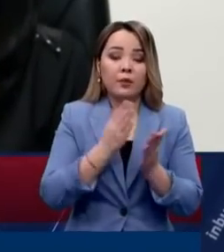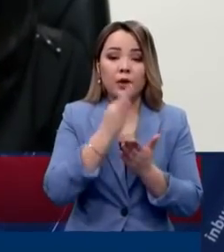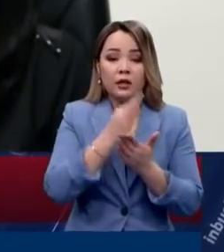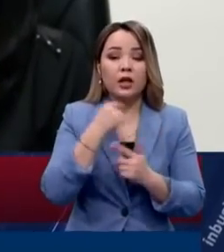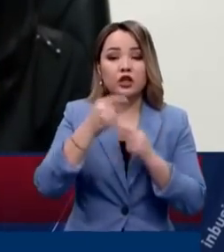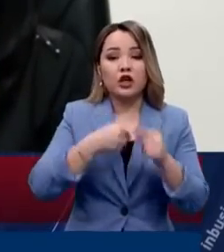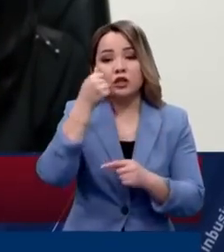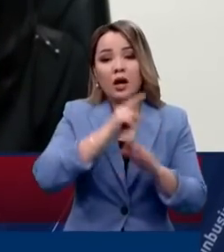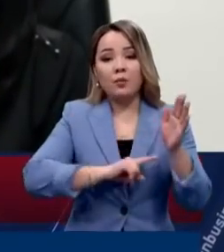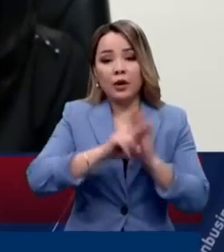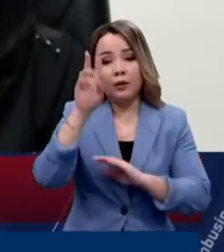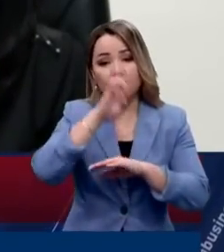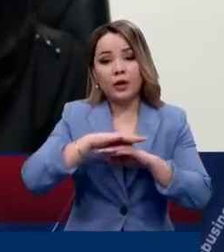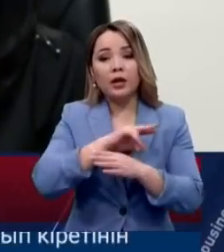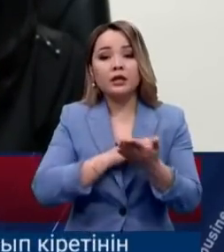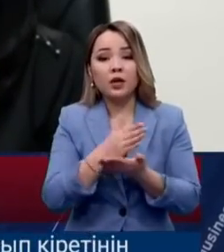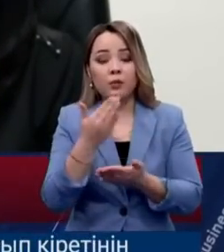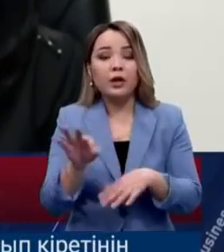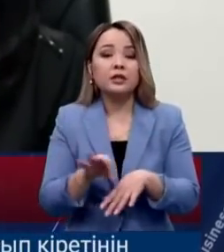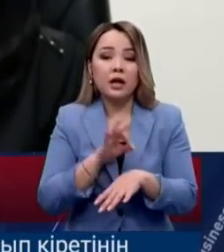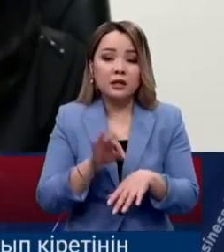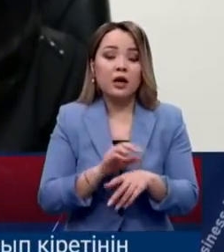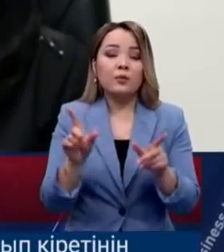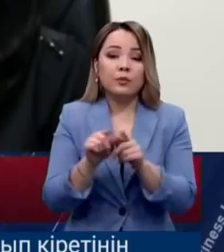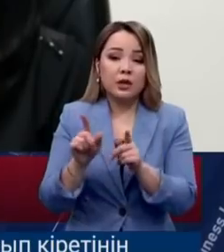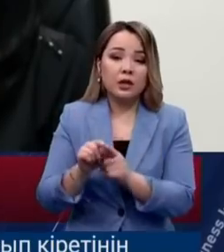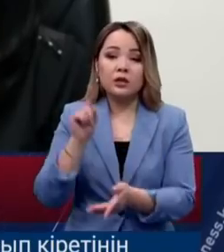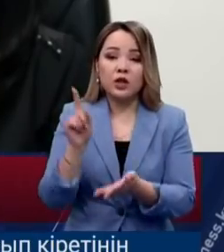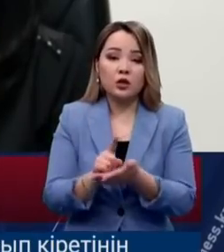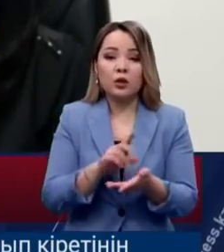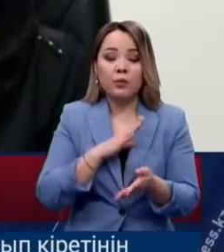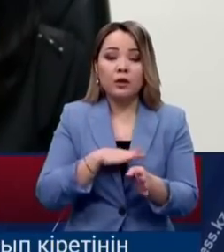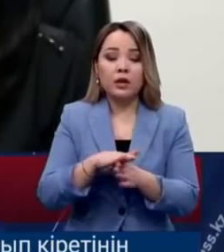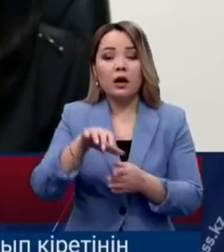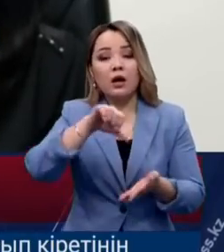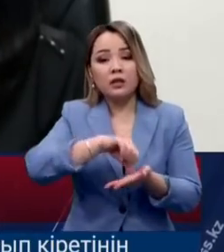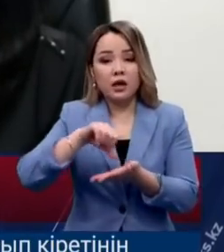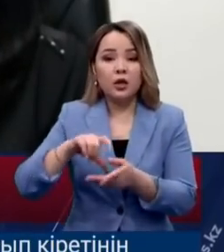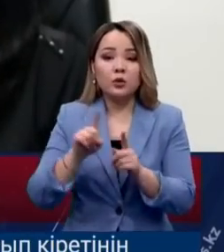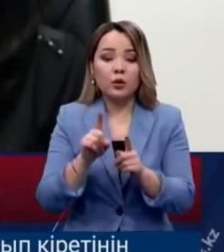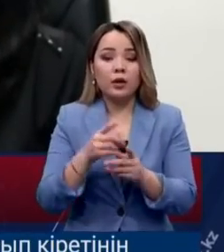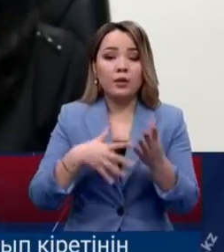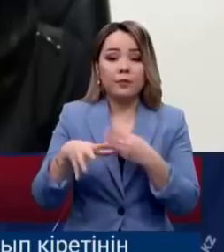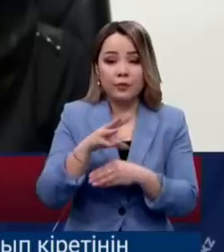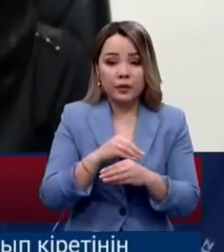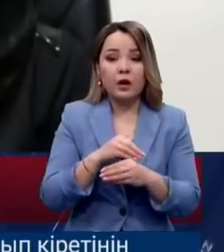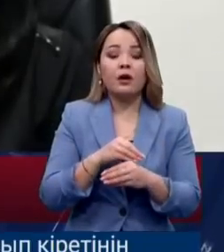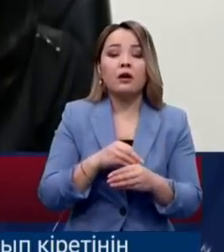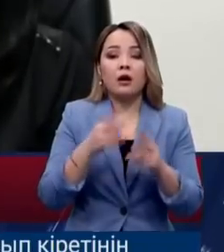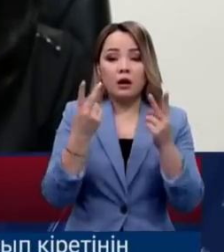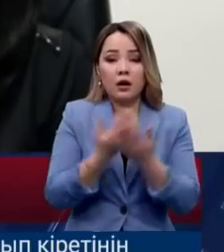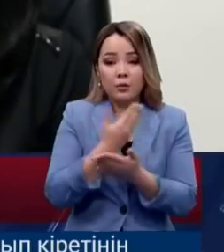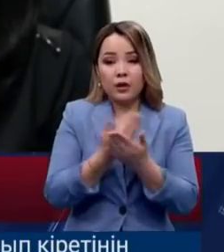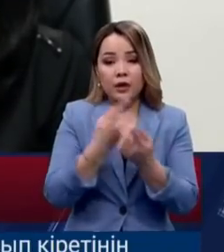басында барлық мемлекеттік қызметшілер, олардың жұбайлары, зайыбы және оларға теңестірілгендерге қарсы қатысты, яғни барлық